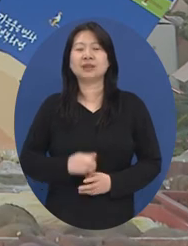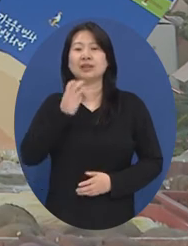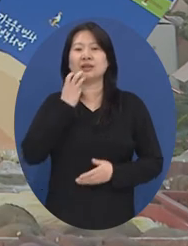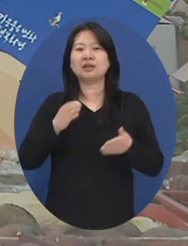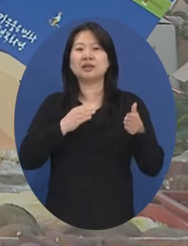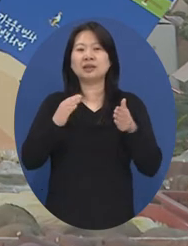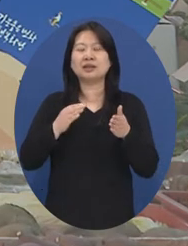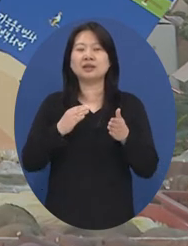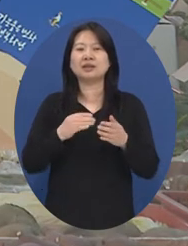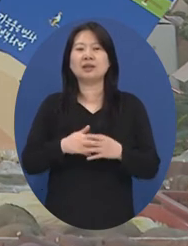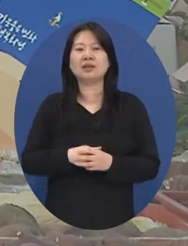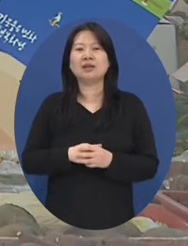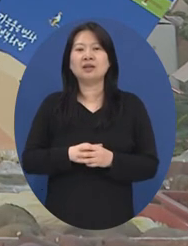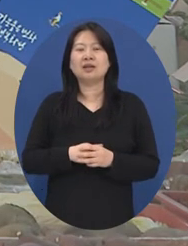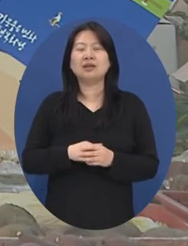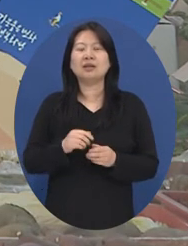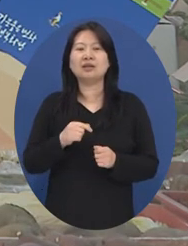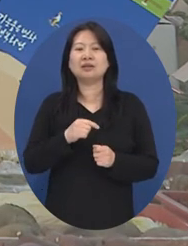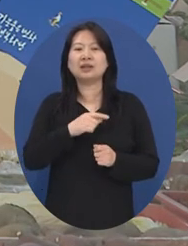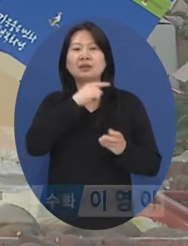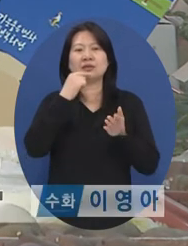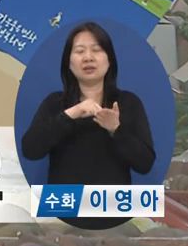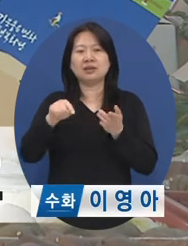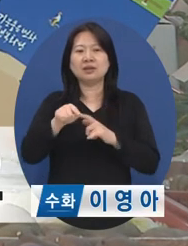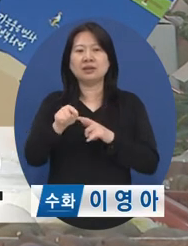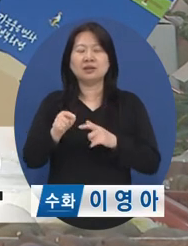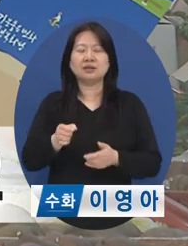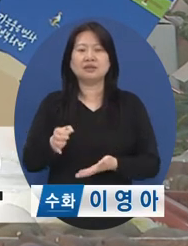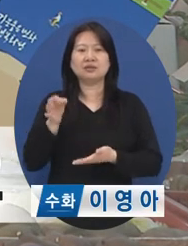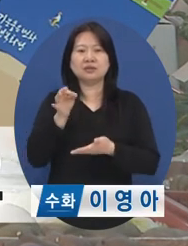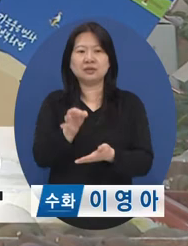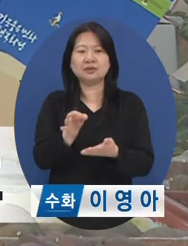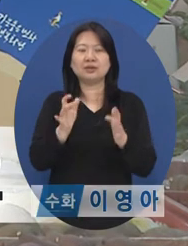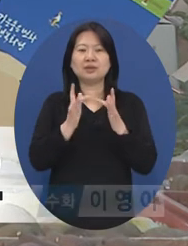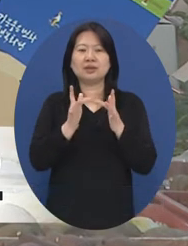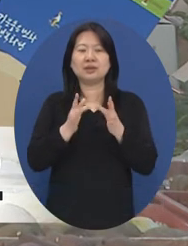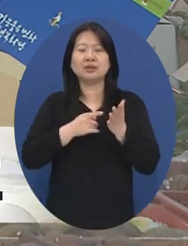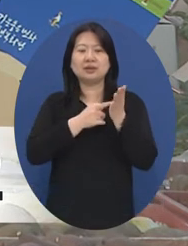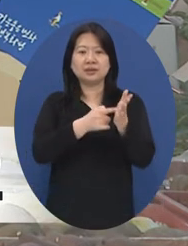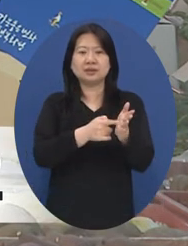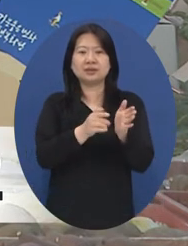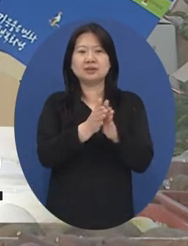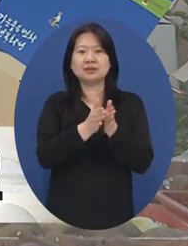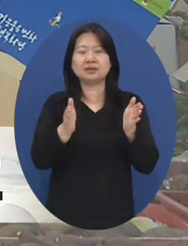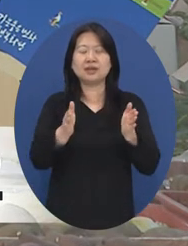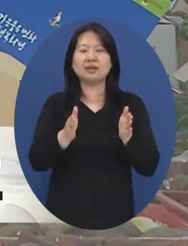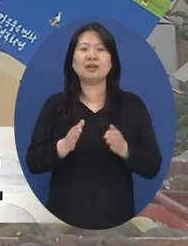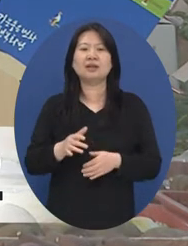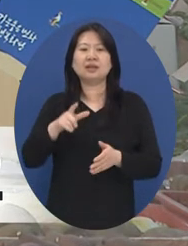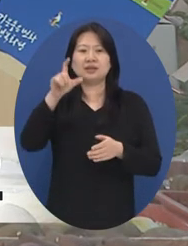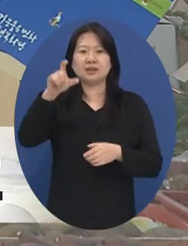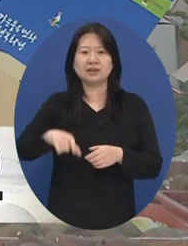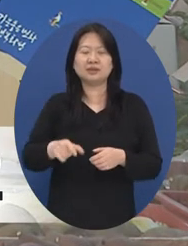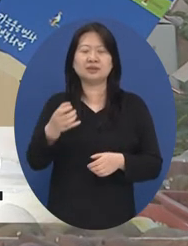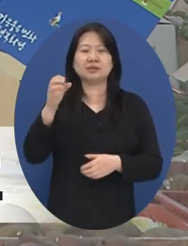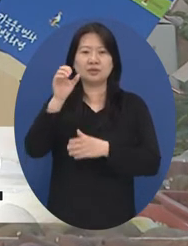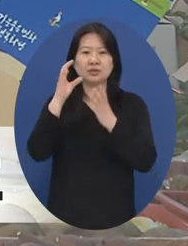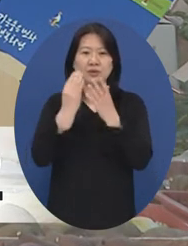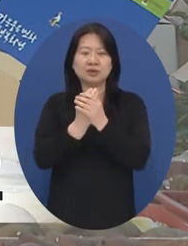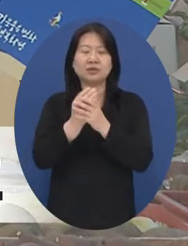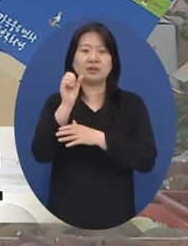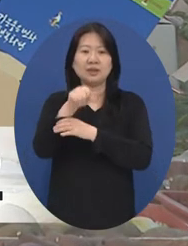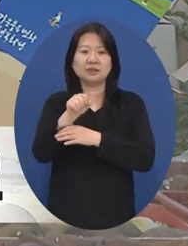경기도 재난 기본소득 못난 신청이 지난 9일부터 시작됐죠 아들 승인 완료 문자를 받은 날부터 재난